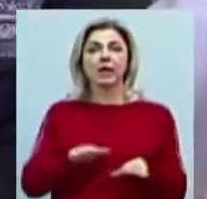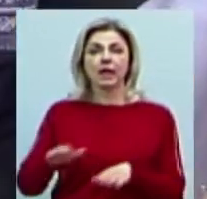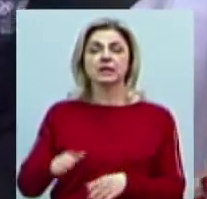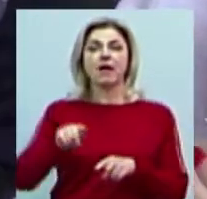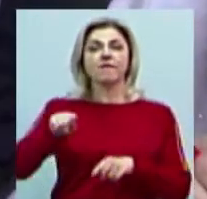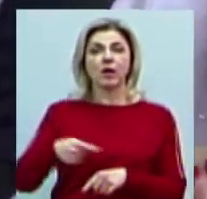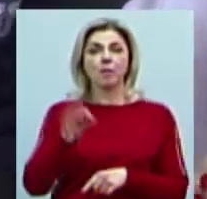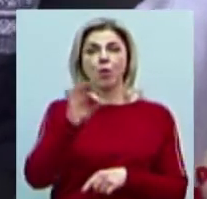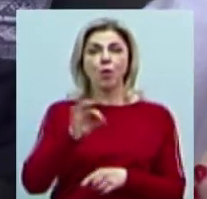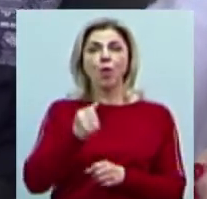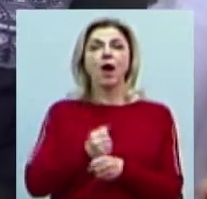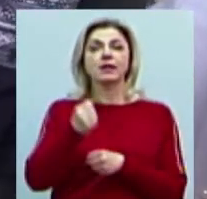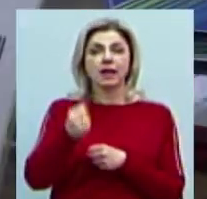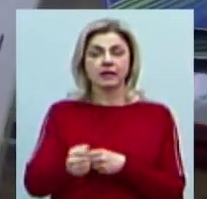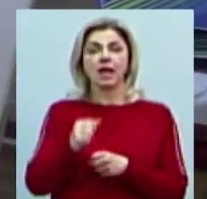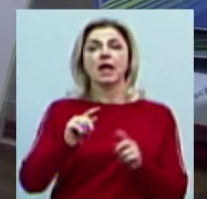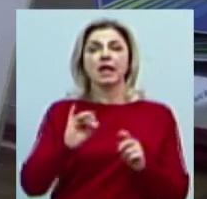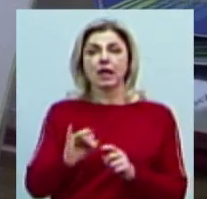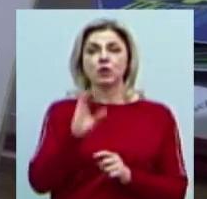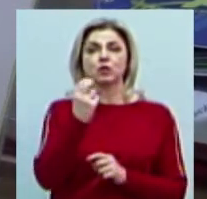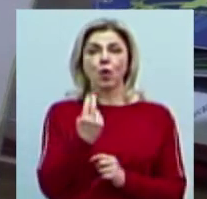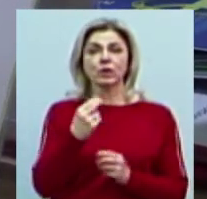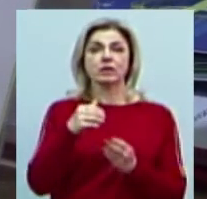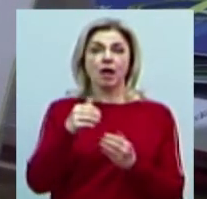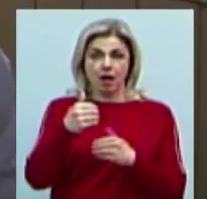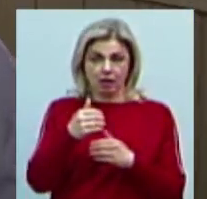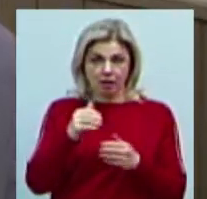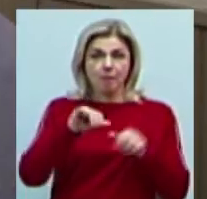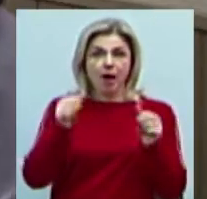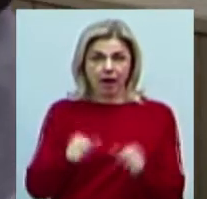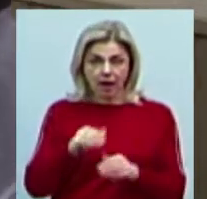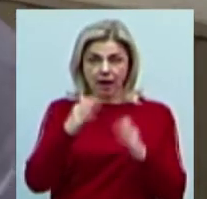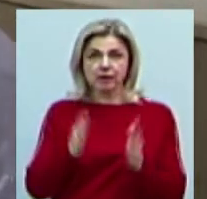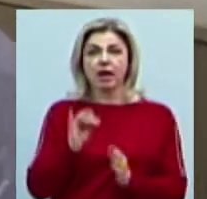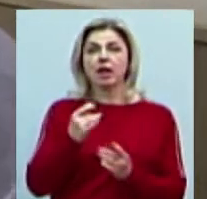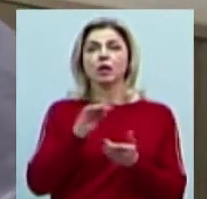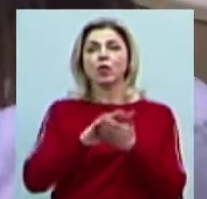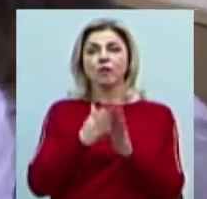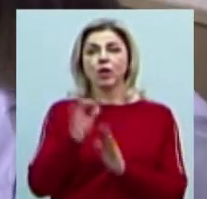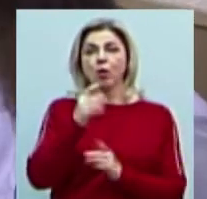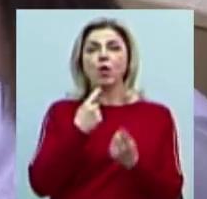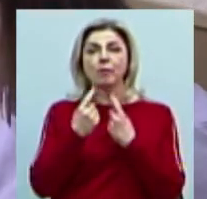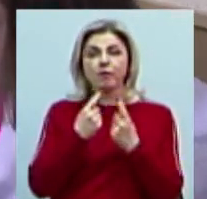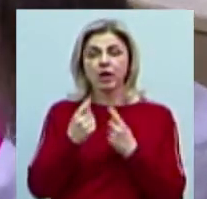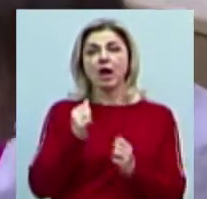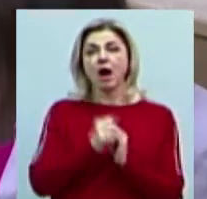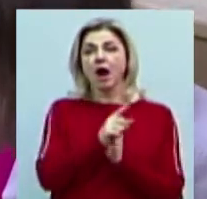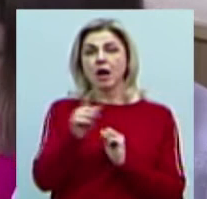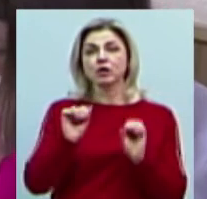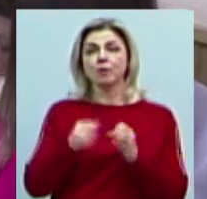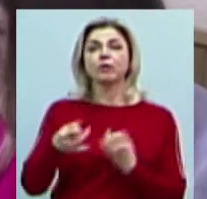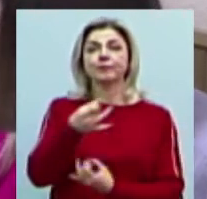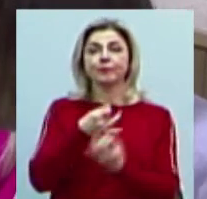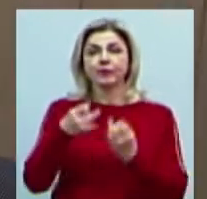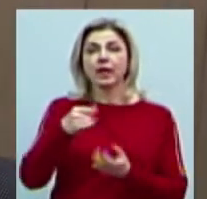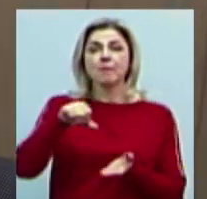до претендентів з міст соцпакету, залишити резюме та домовитися про співбесіду кожен присутній міг, проконсультувавшись з